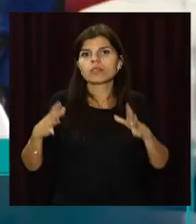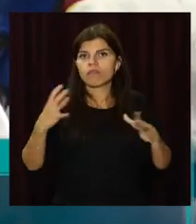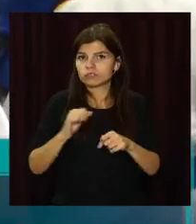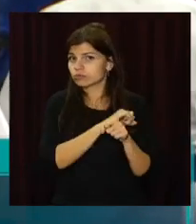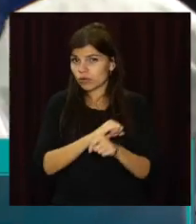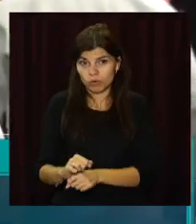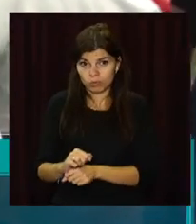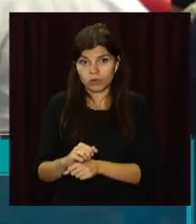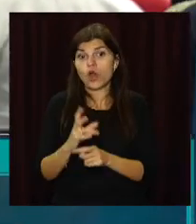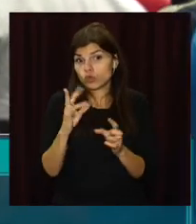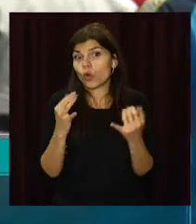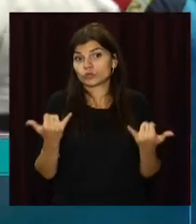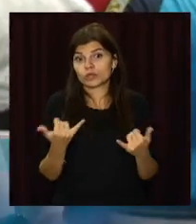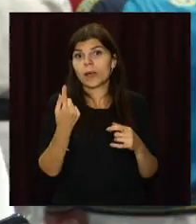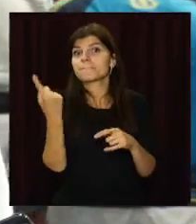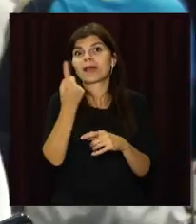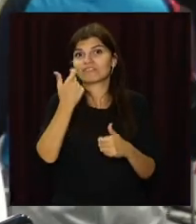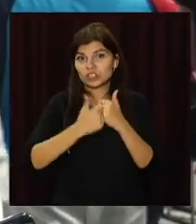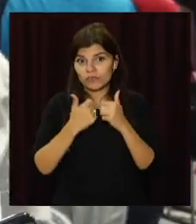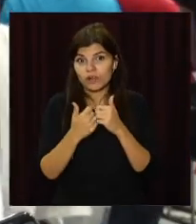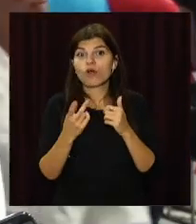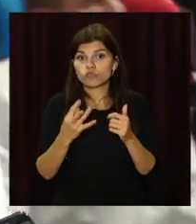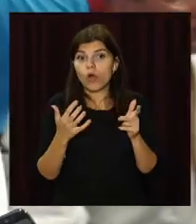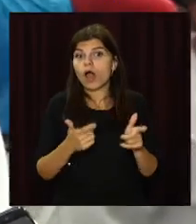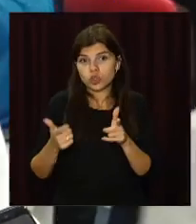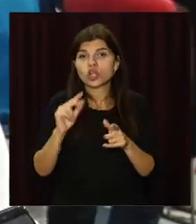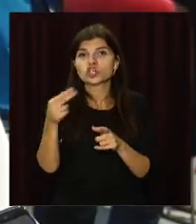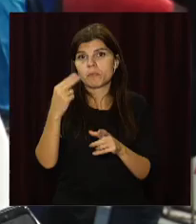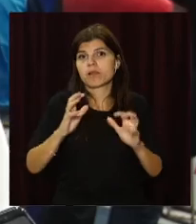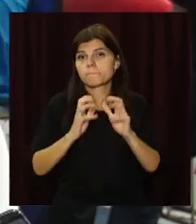Вот сегодня первое соревнование, но готовлюсь к чемпионату мира.